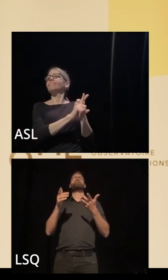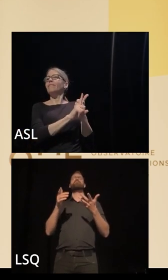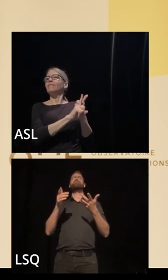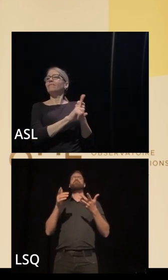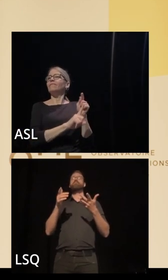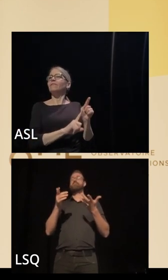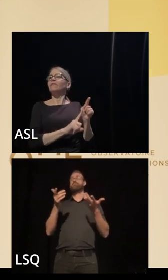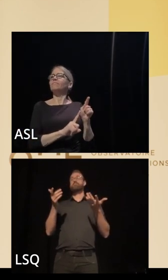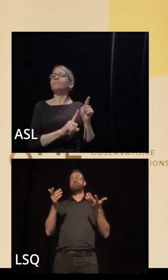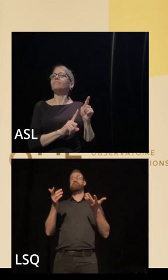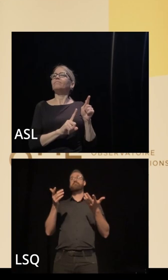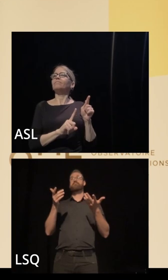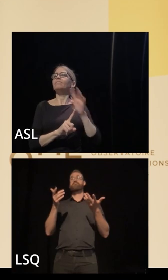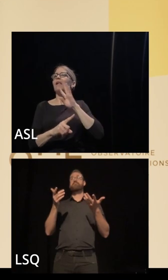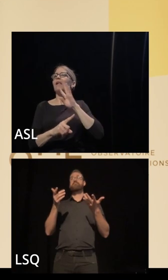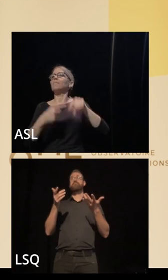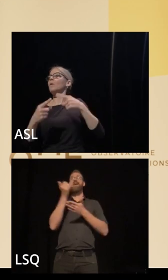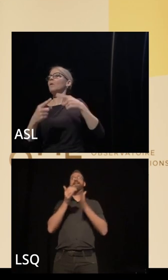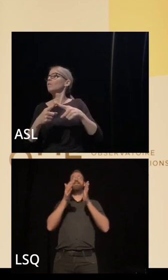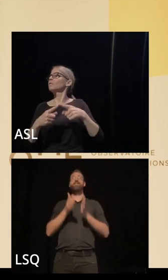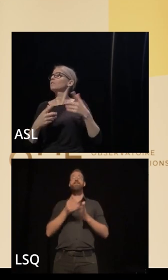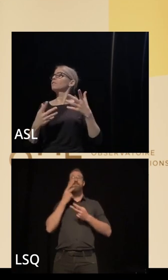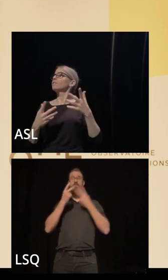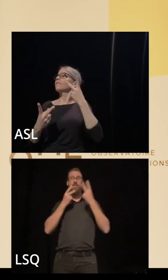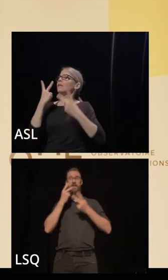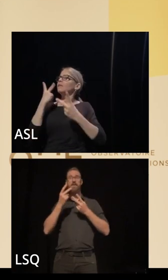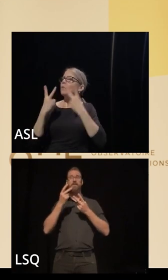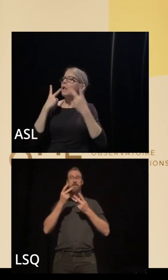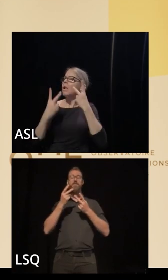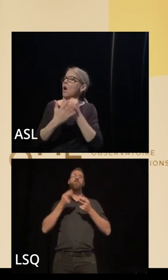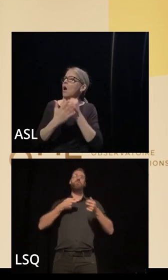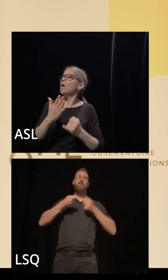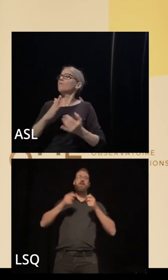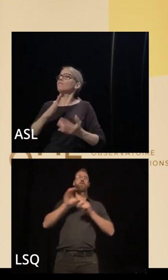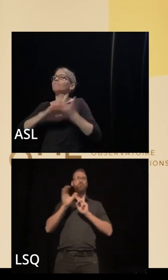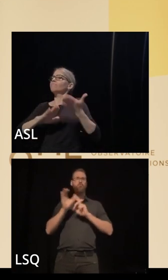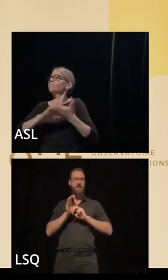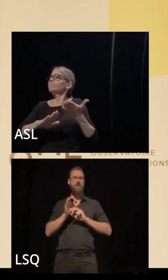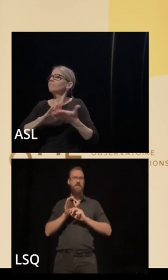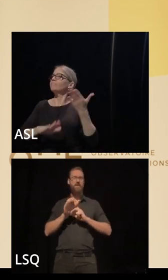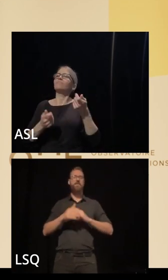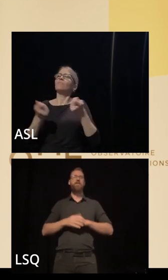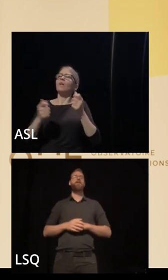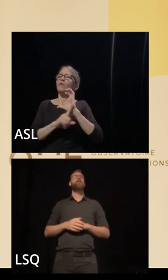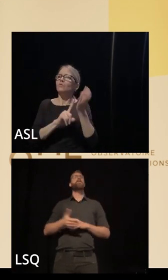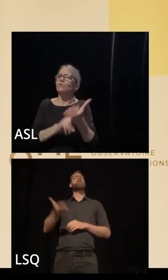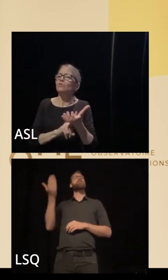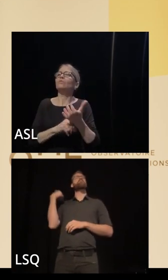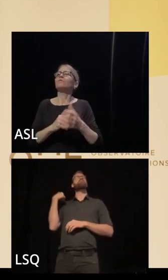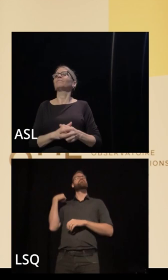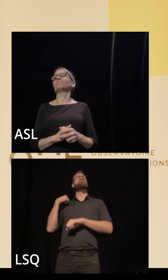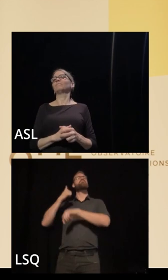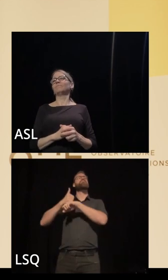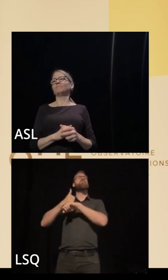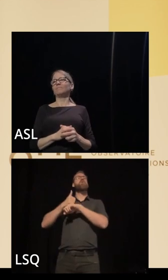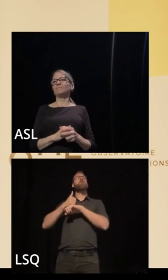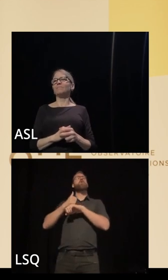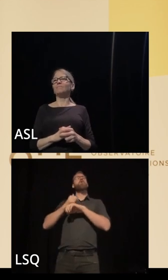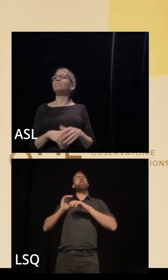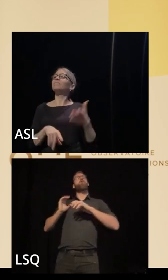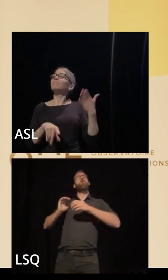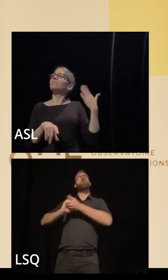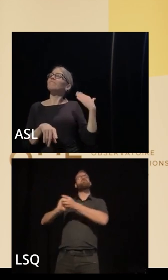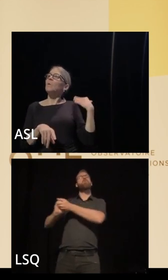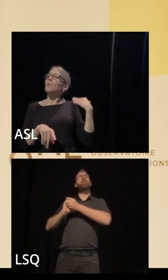Helga est artiste visuelle et gestionnaire culturelle. Elle a fondé auparavant le collectif et l'association